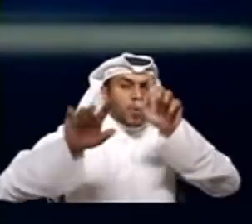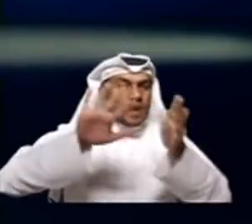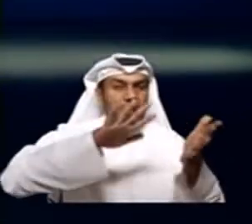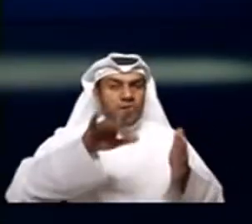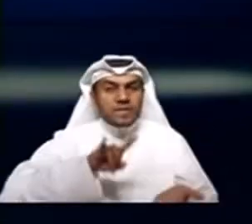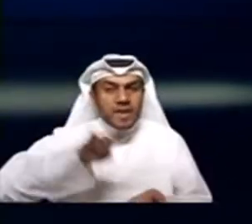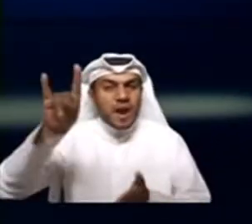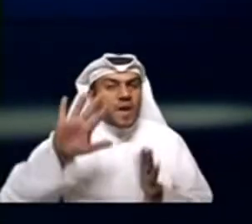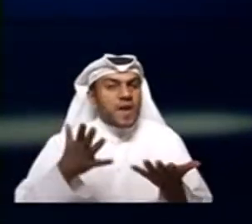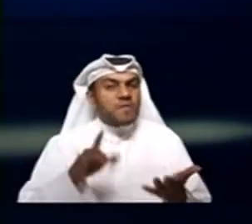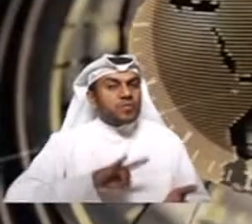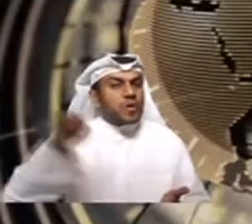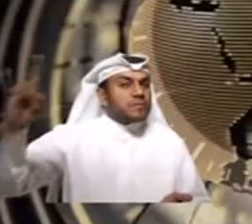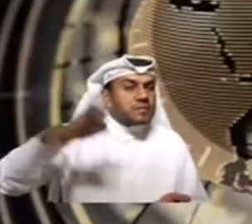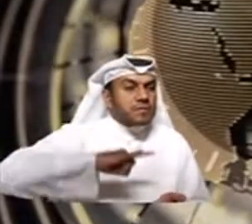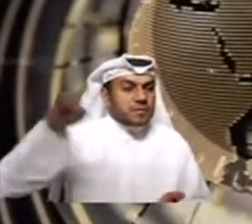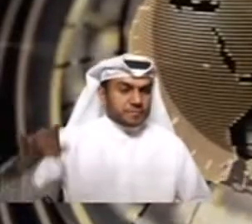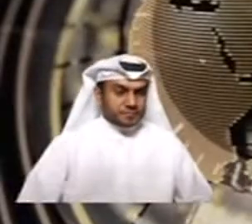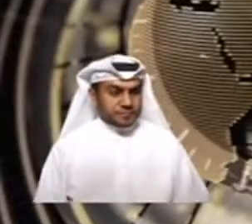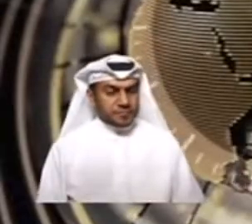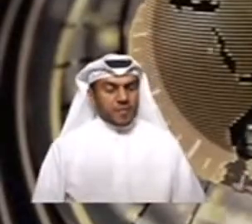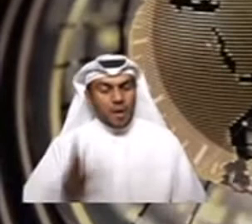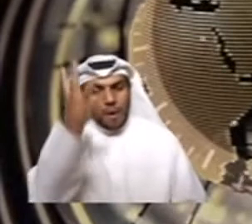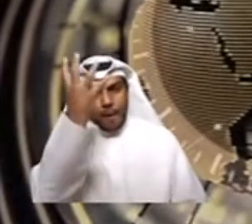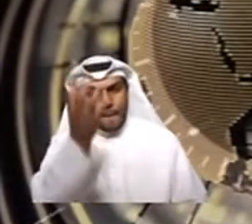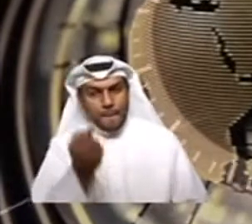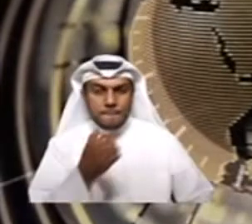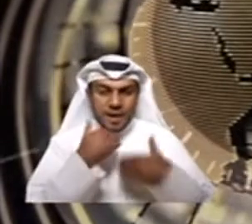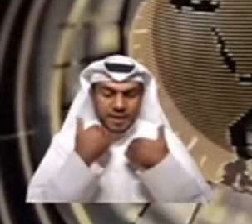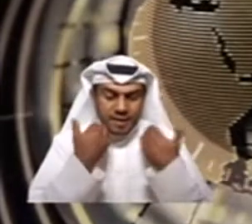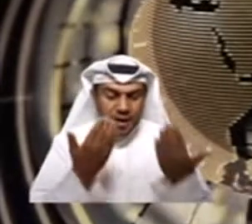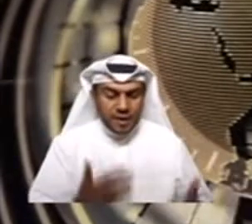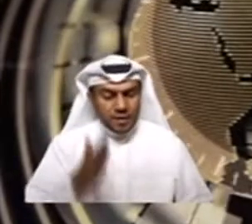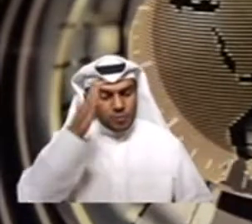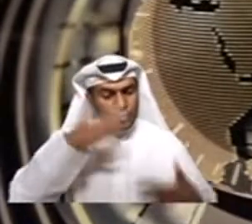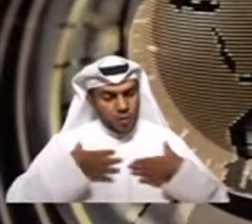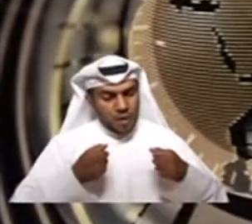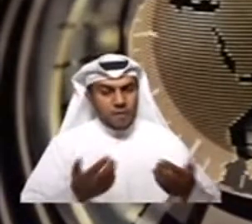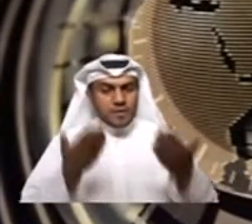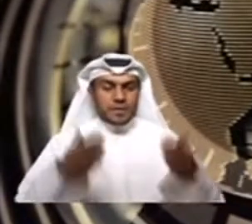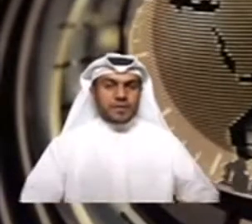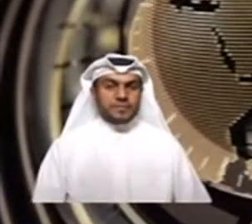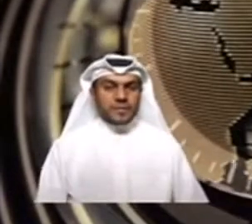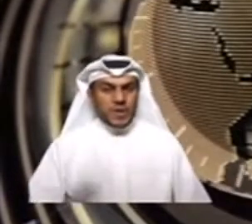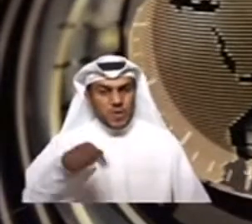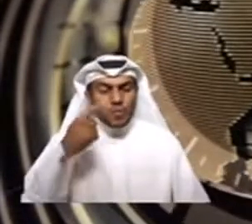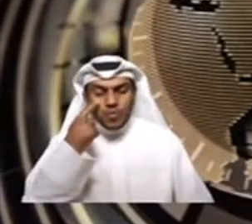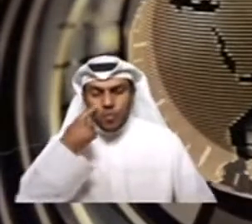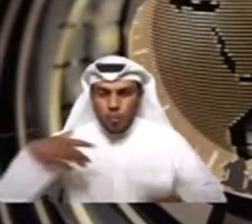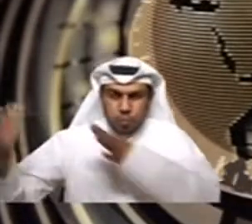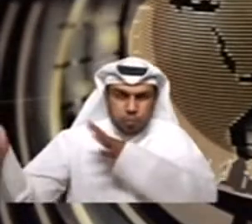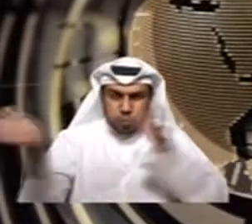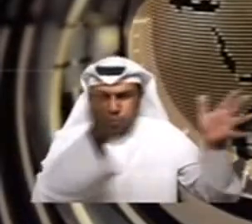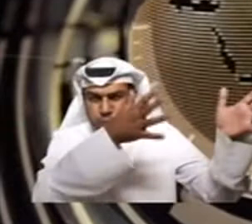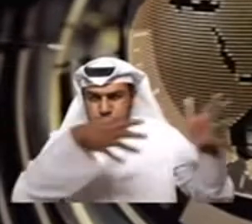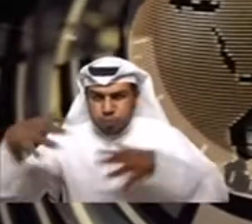الرحلات القادمة؟ أول شيء مساكم الله بالخير ويعطيكم ألف عافية. بالنسبة حق العاصفة اللي اليوم شهدتها